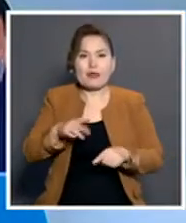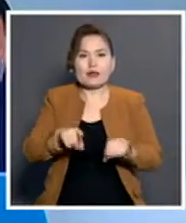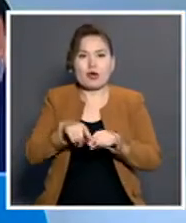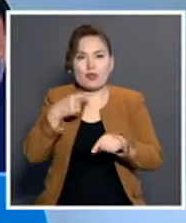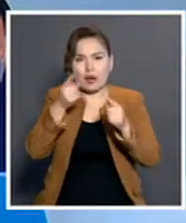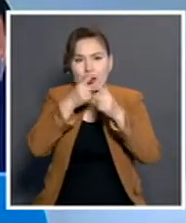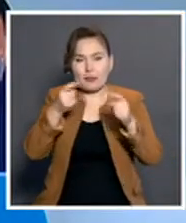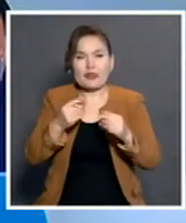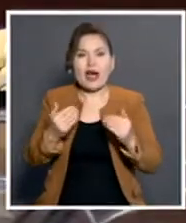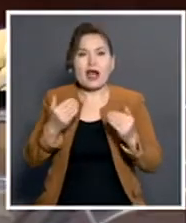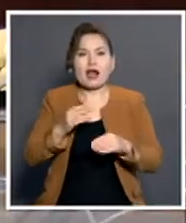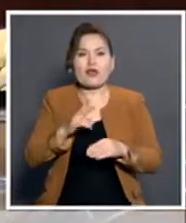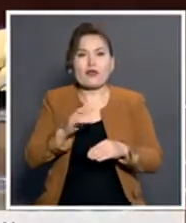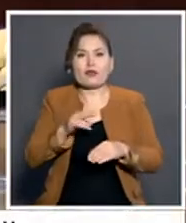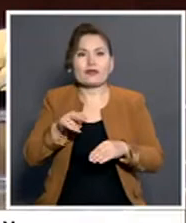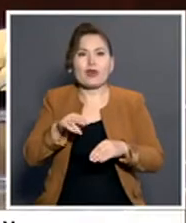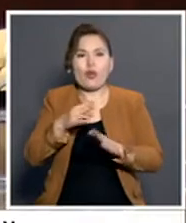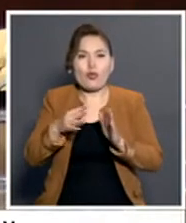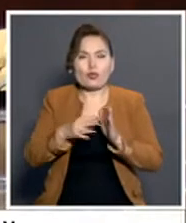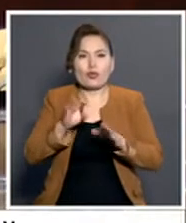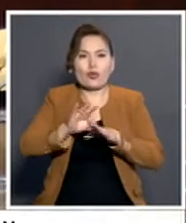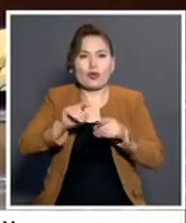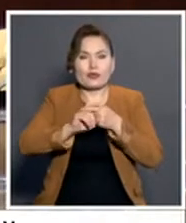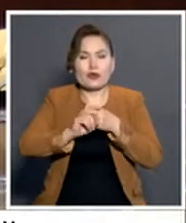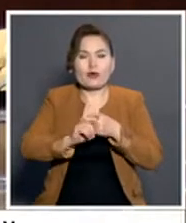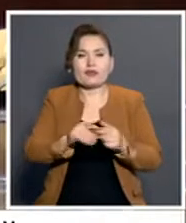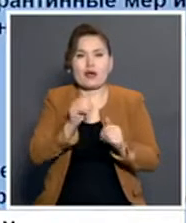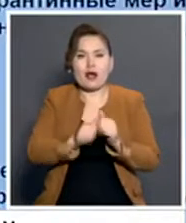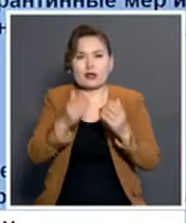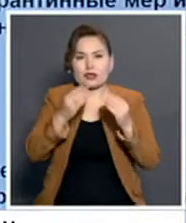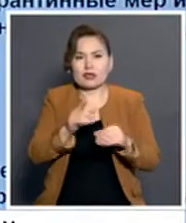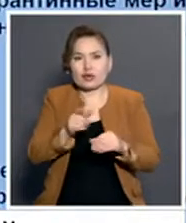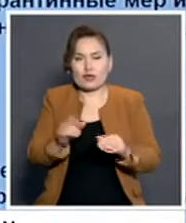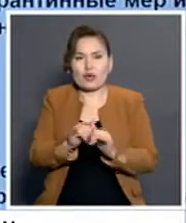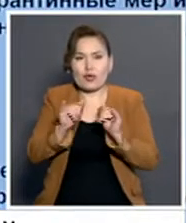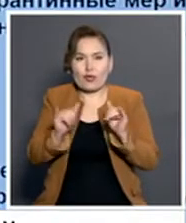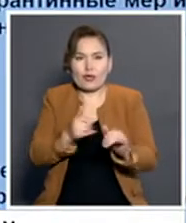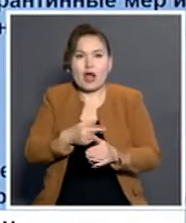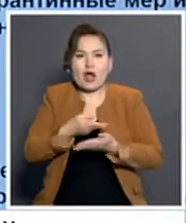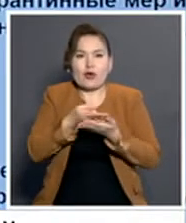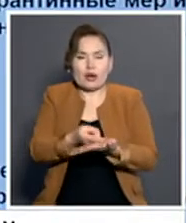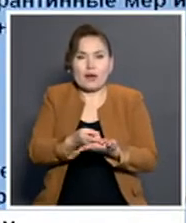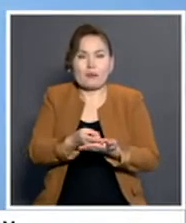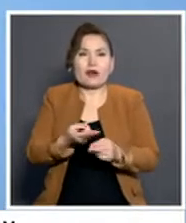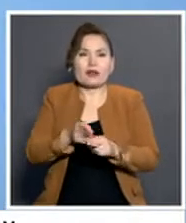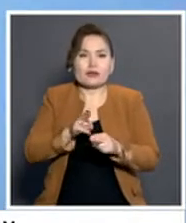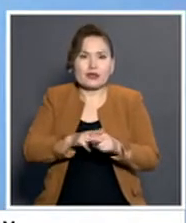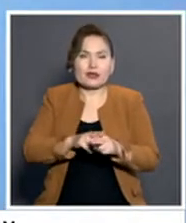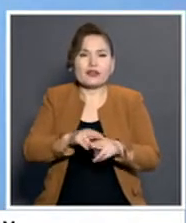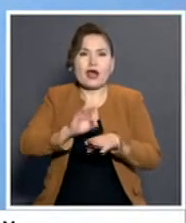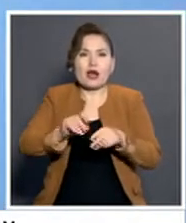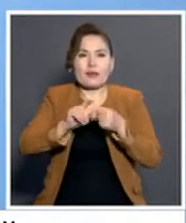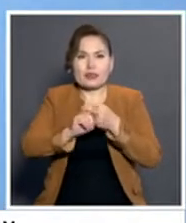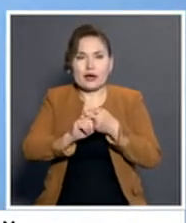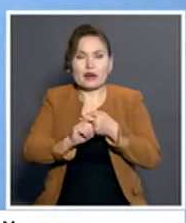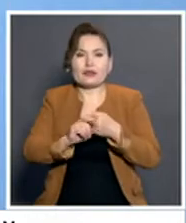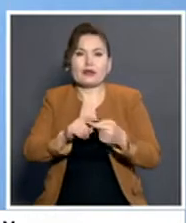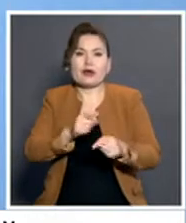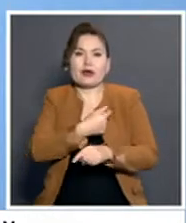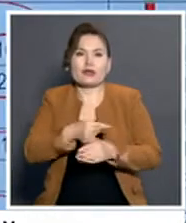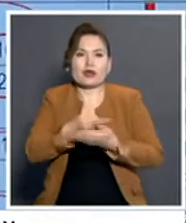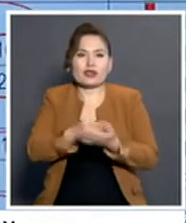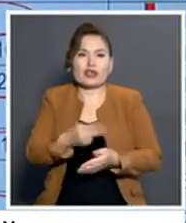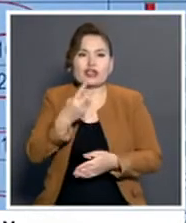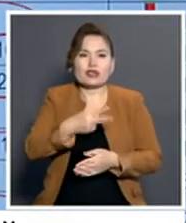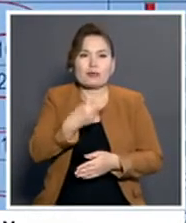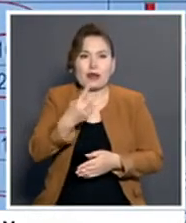Қазір COVID-19 вирусын жұқтырғандардың саны күніне 0,4%-ға өсіп жатыр. Инфекциялық ауруханалар 22,